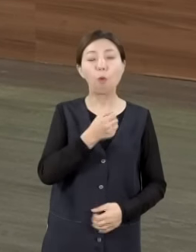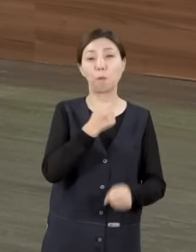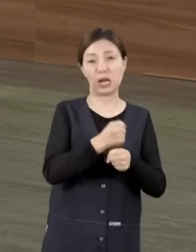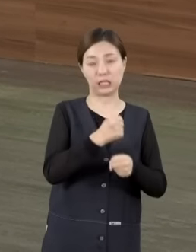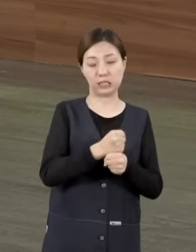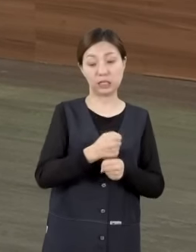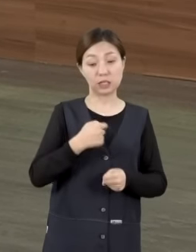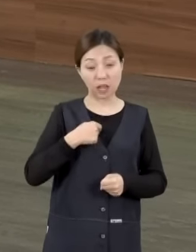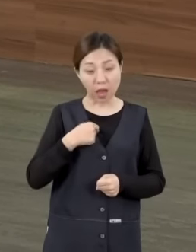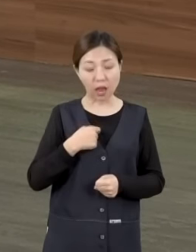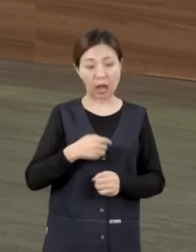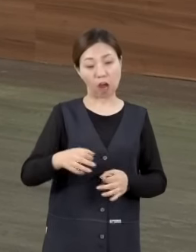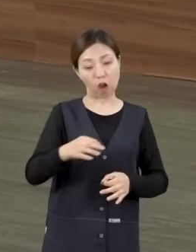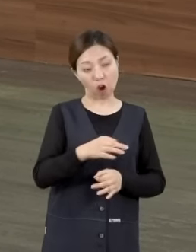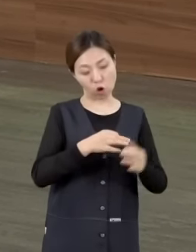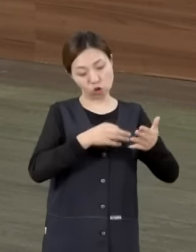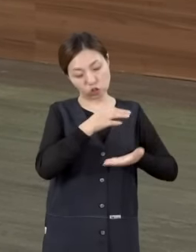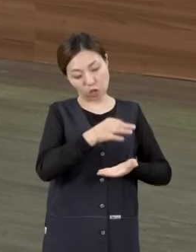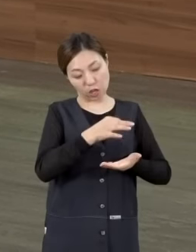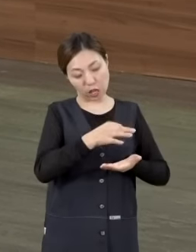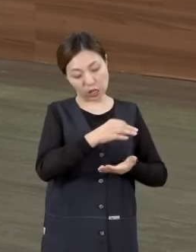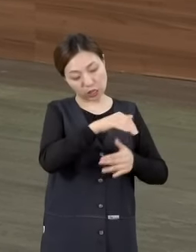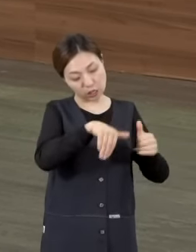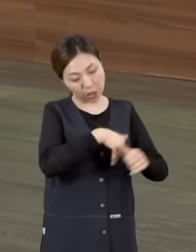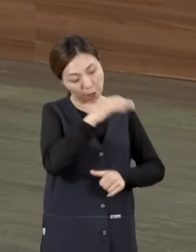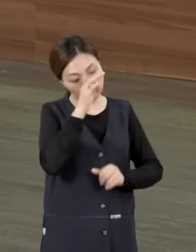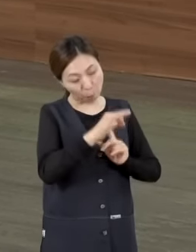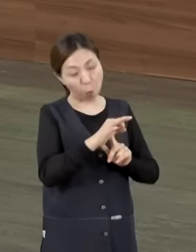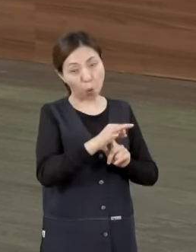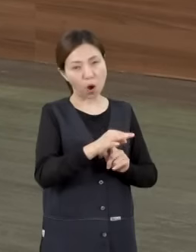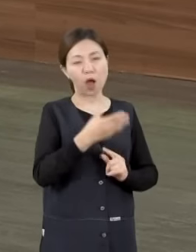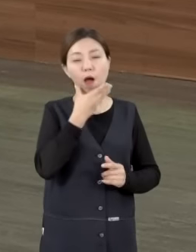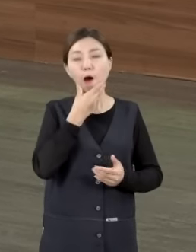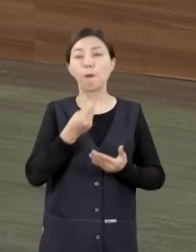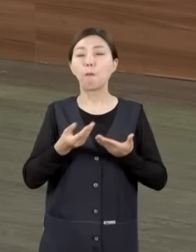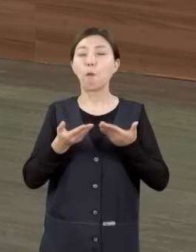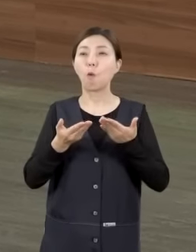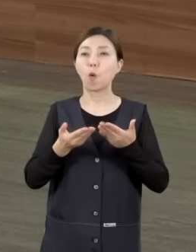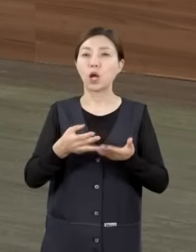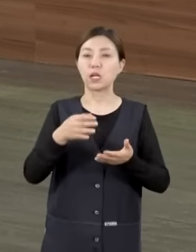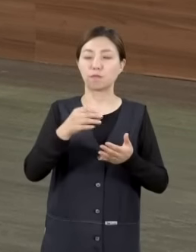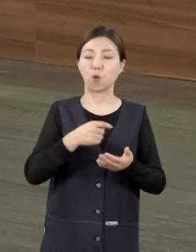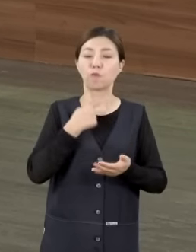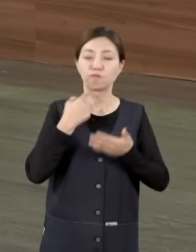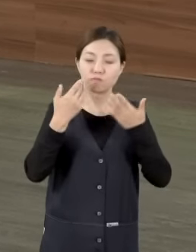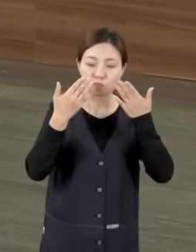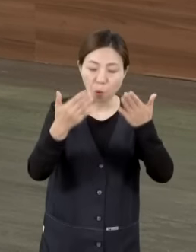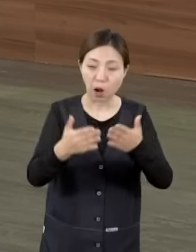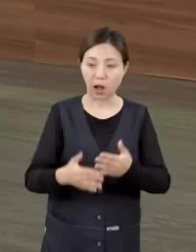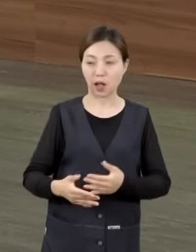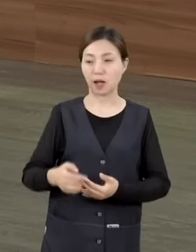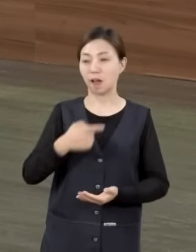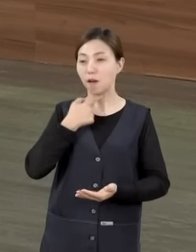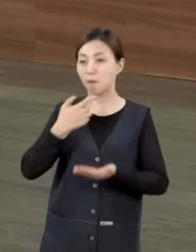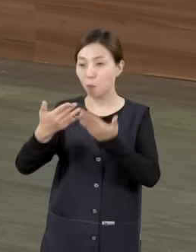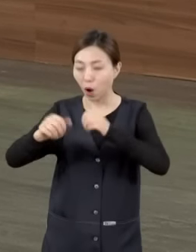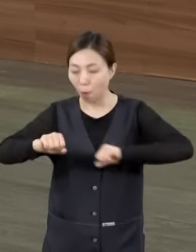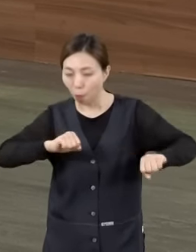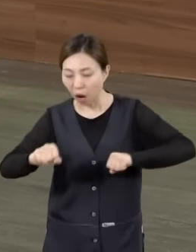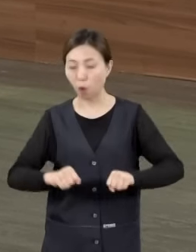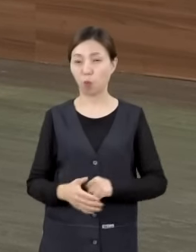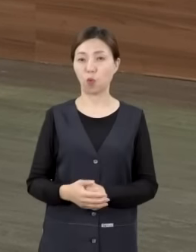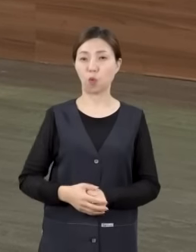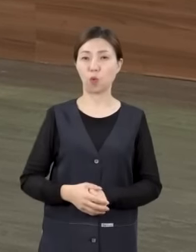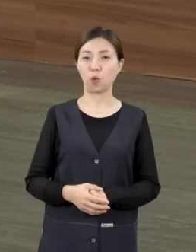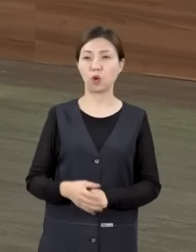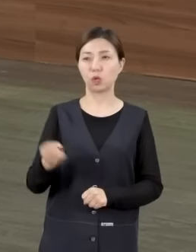내 현편 거 자꾸 공양도 올리고 보시도 하고 자원봉사도 하고 자꾸 복을 지어라